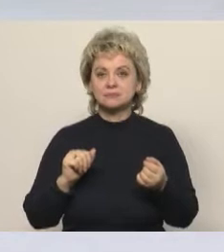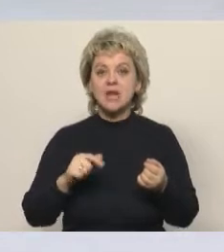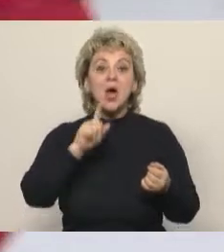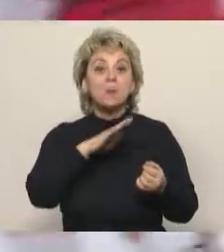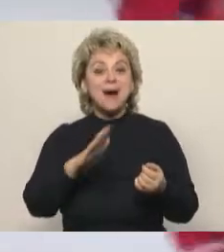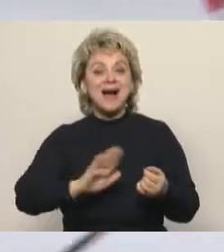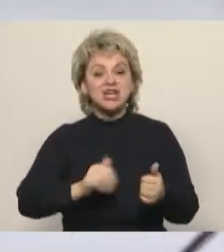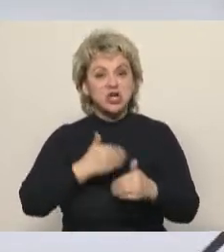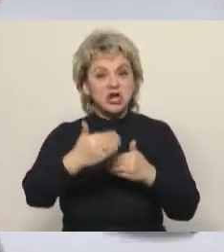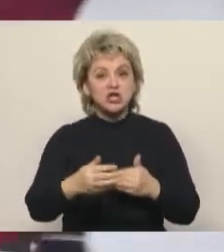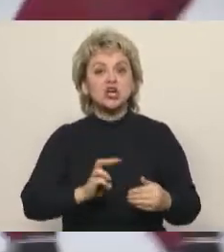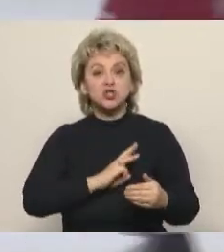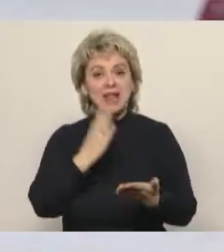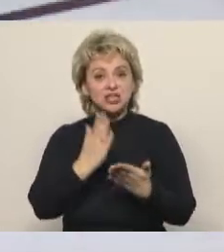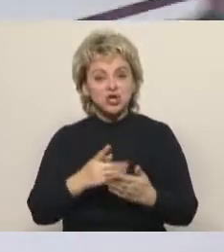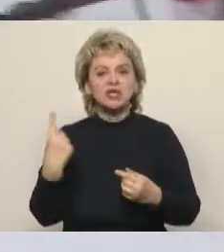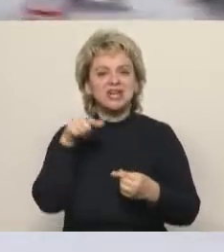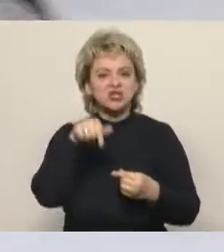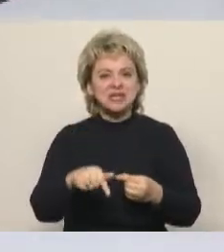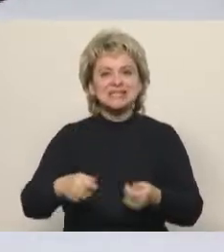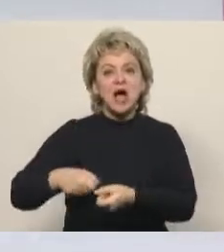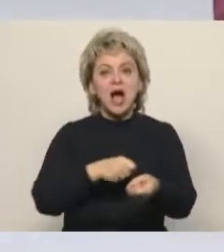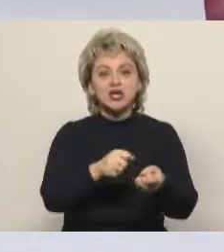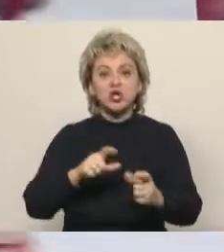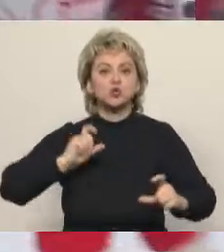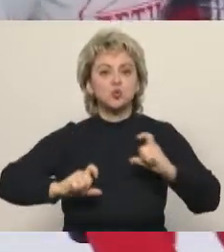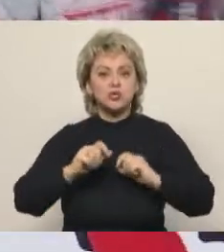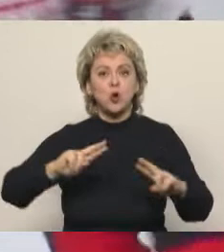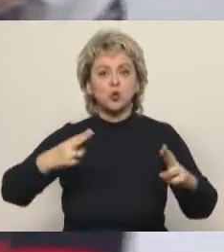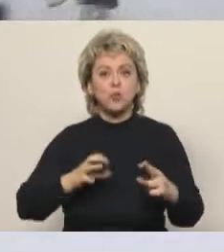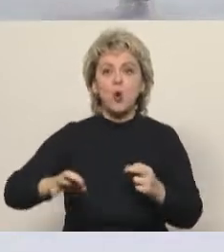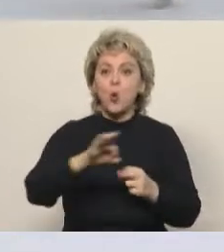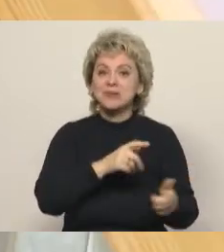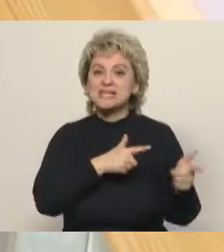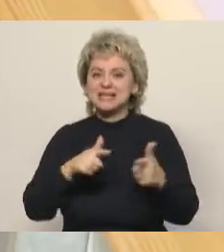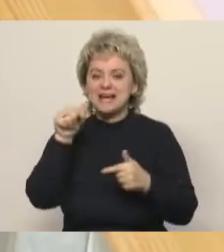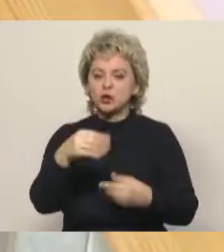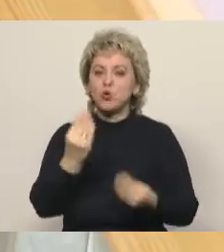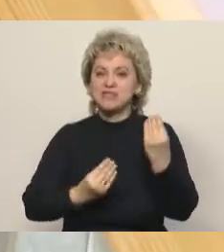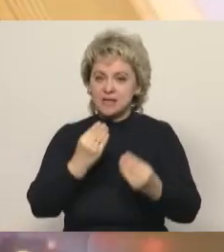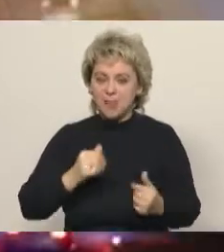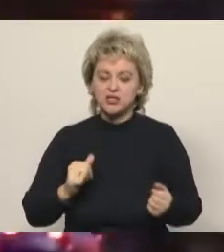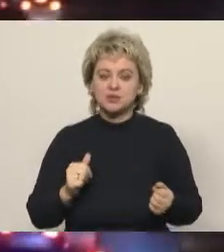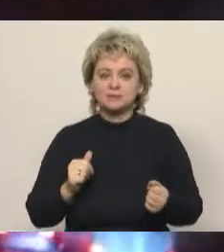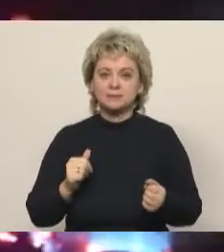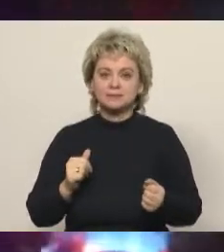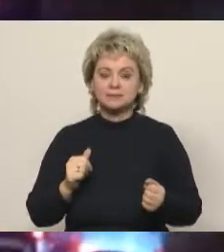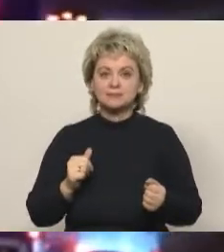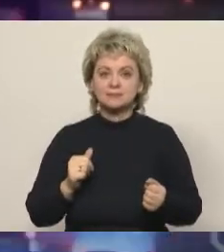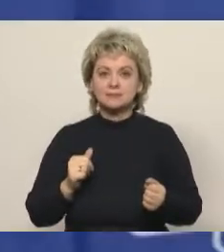Пока не лидеры, но желание есть. Единственный хоккейный студенческий клуб области готовится к матчам.